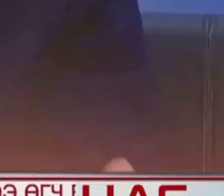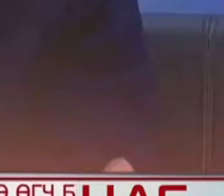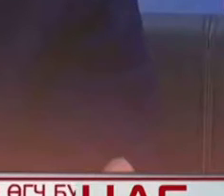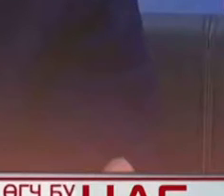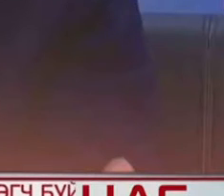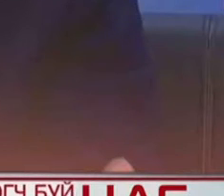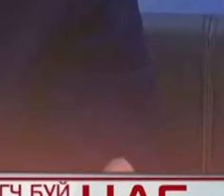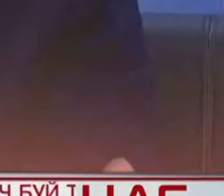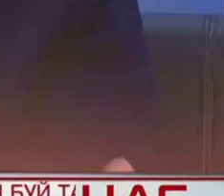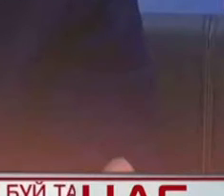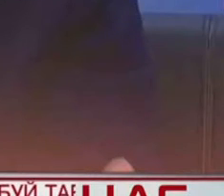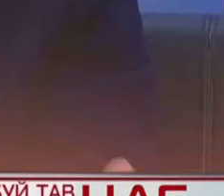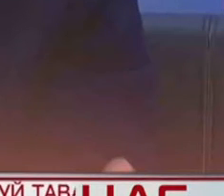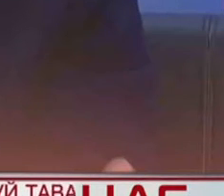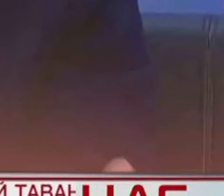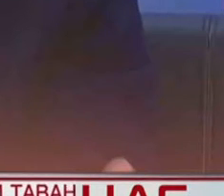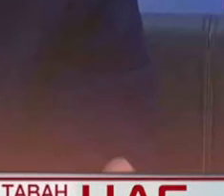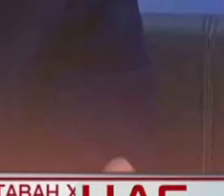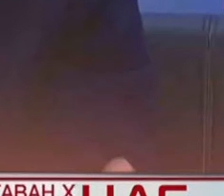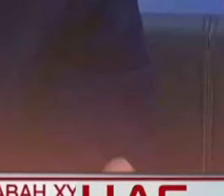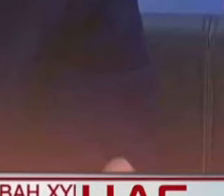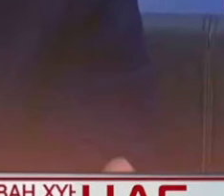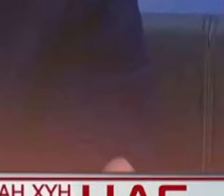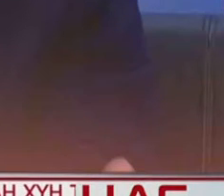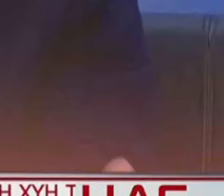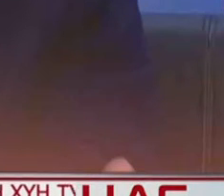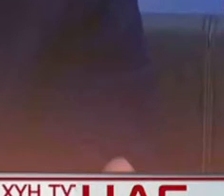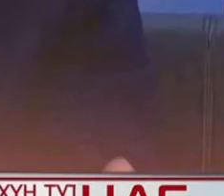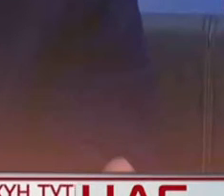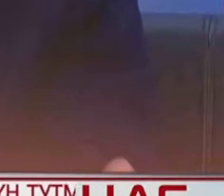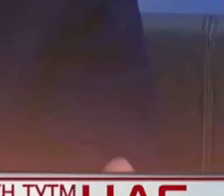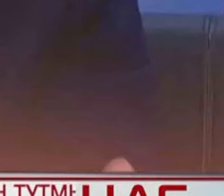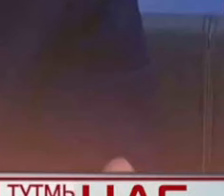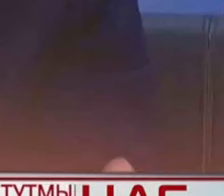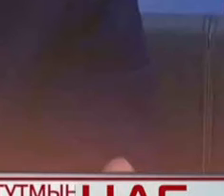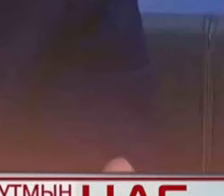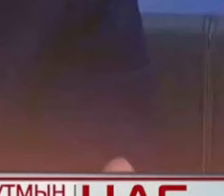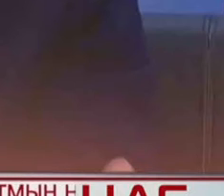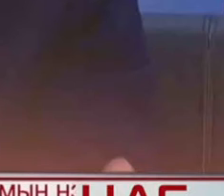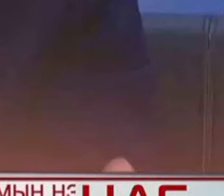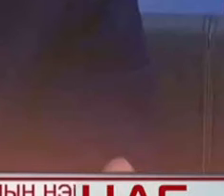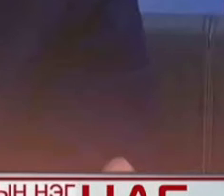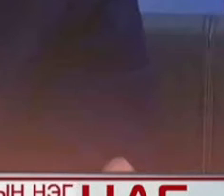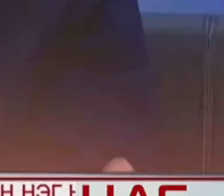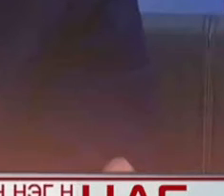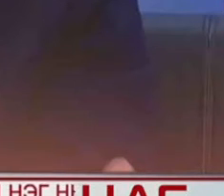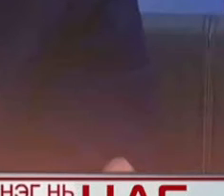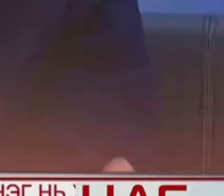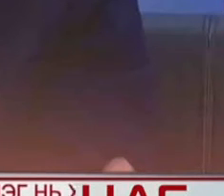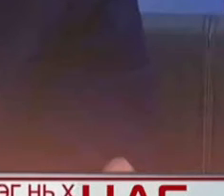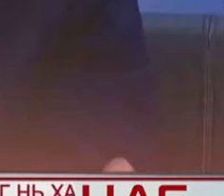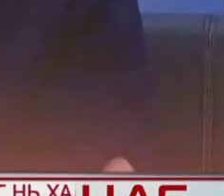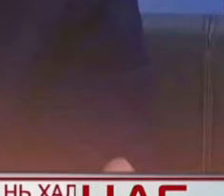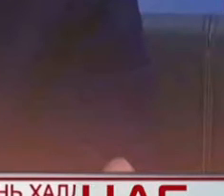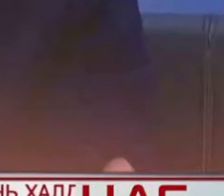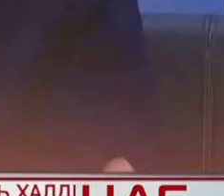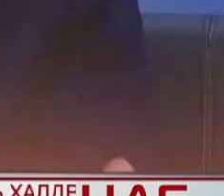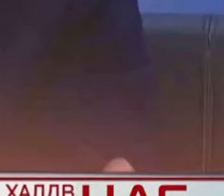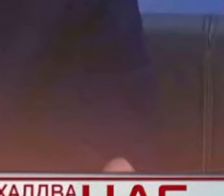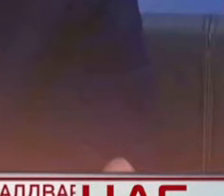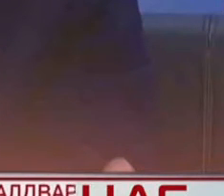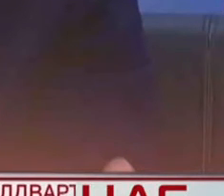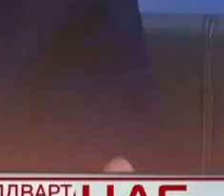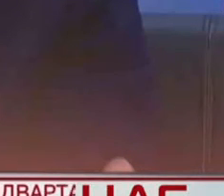Цар тахалд игдсэн хүнд цаг үед улсын хэмжээнд хэд хэдэн чухал арга хэмжээ тохиож байгаагийн нэг нь эсэлтийн ерөнхий шалгалт. За 7-р сарын эхэнд